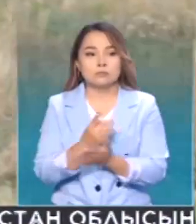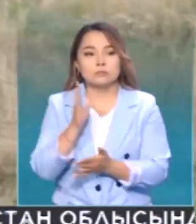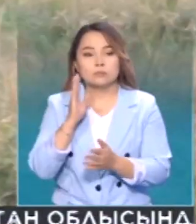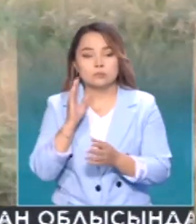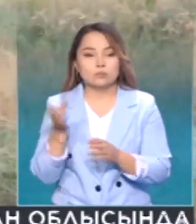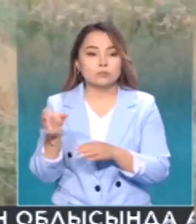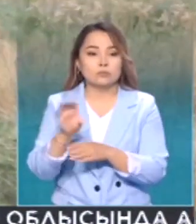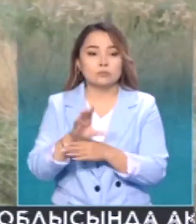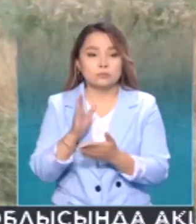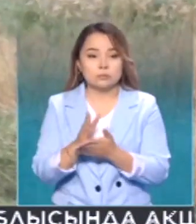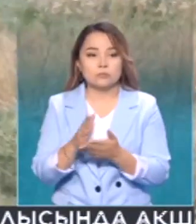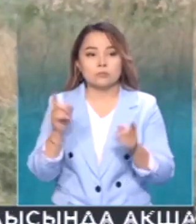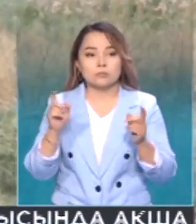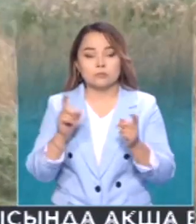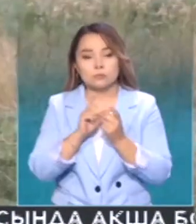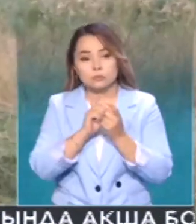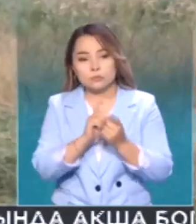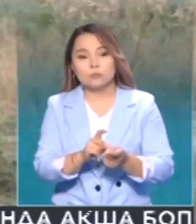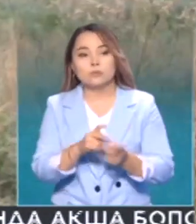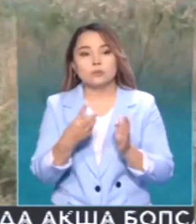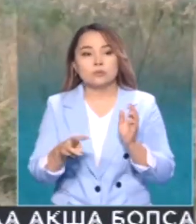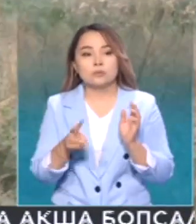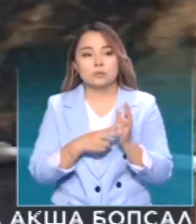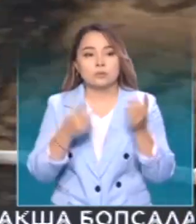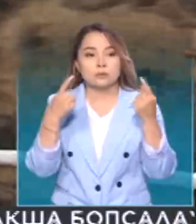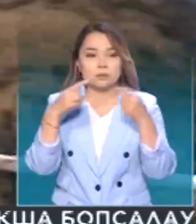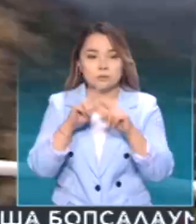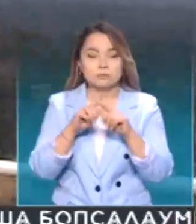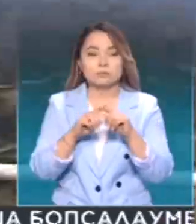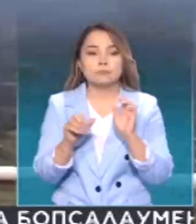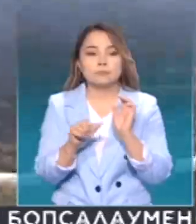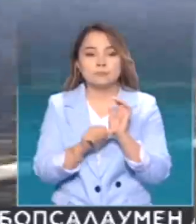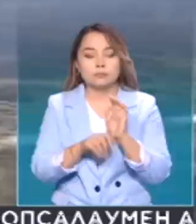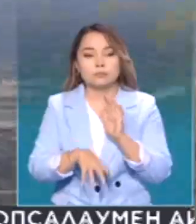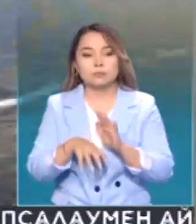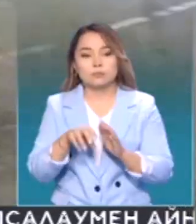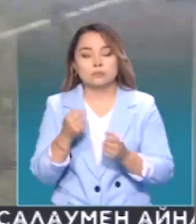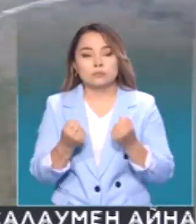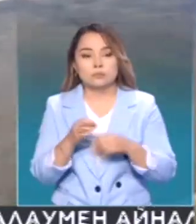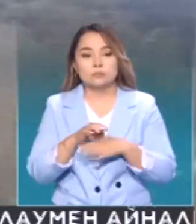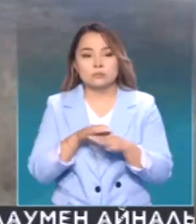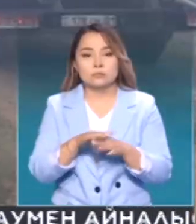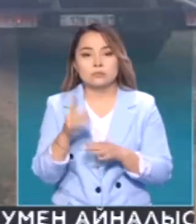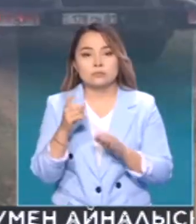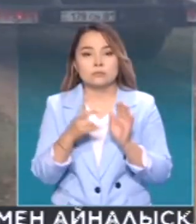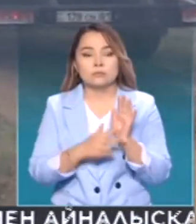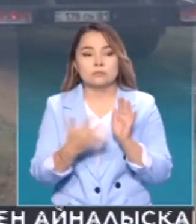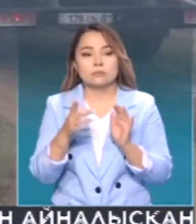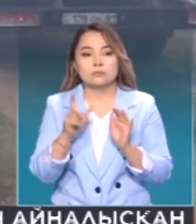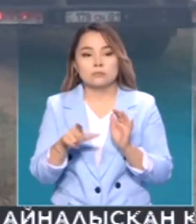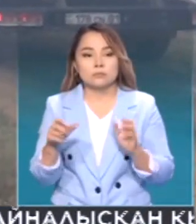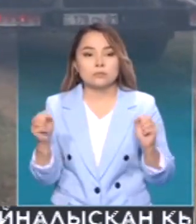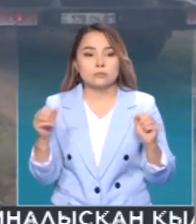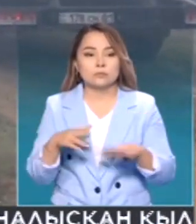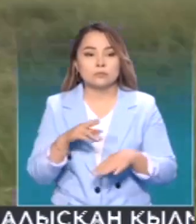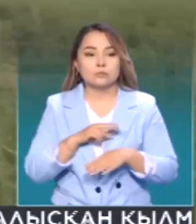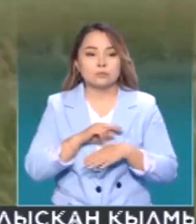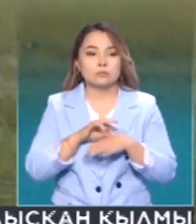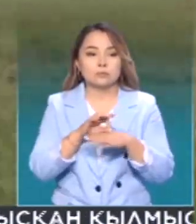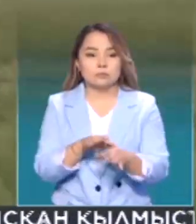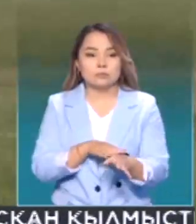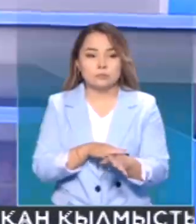төгілді. Жалынмен күреске 37 бірлік техника, 6 суару машинасы мен 185 адам жұмылдырылған.